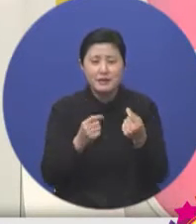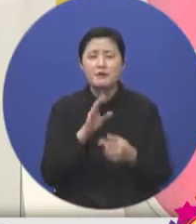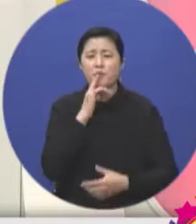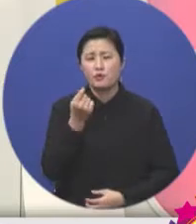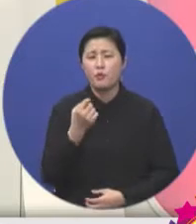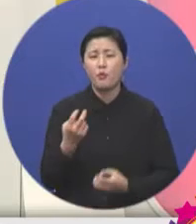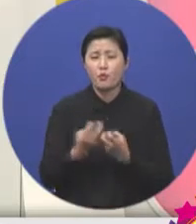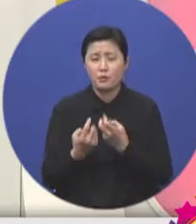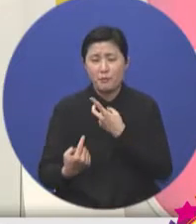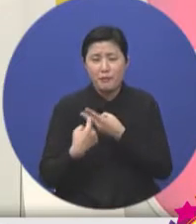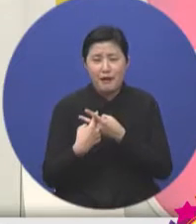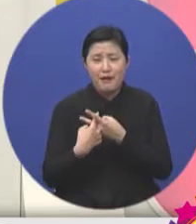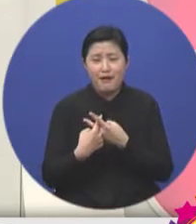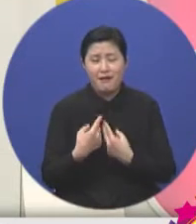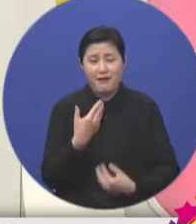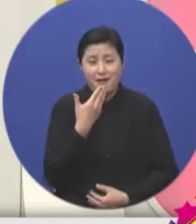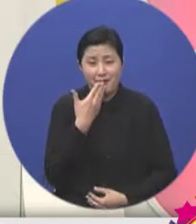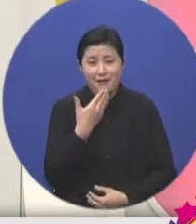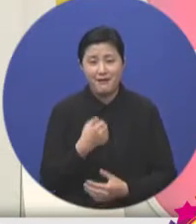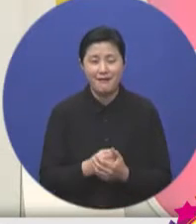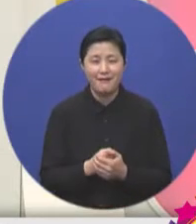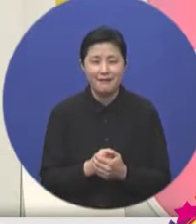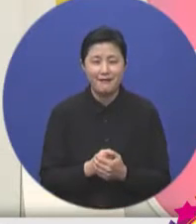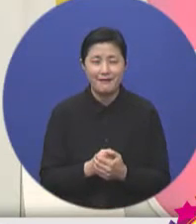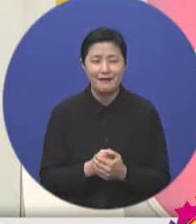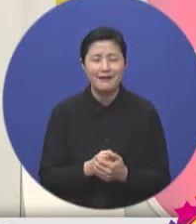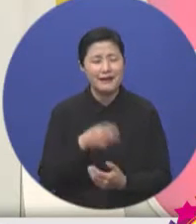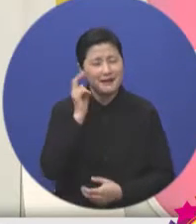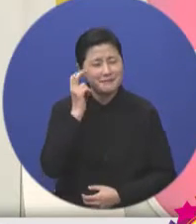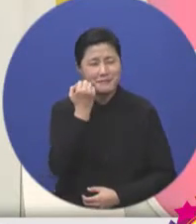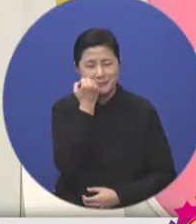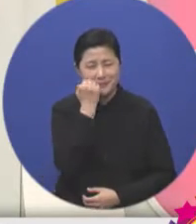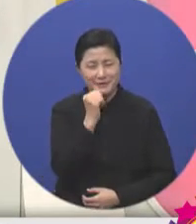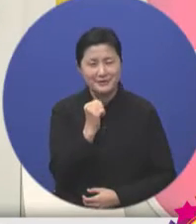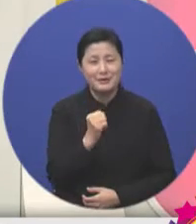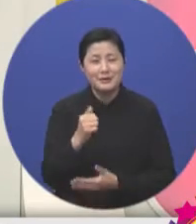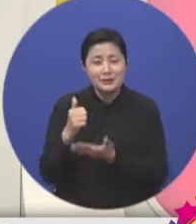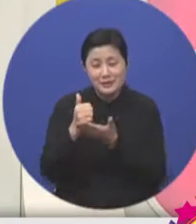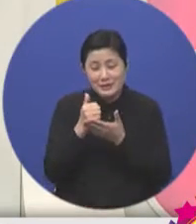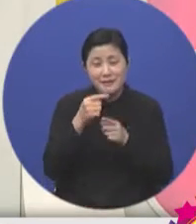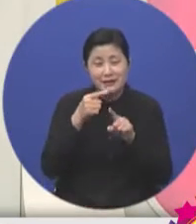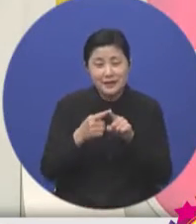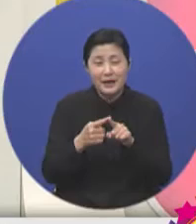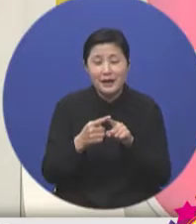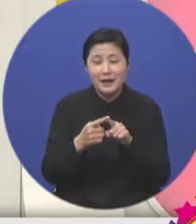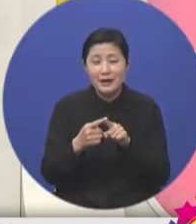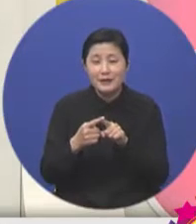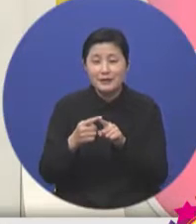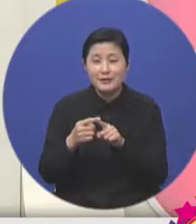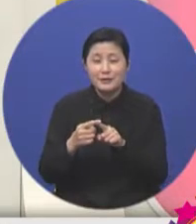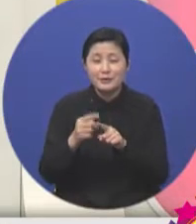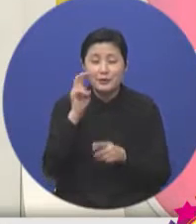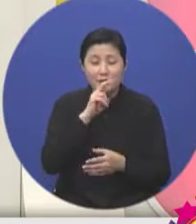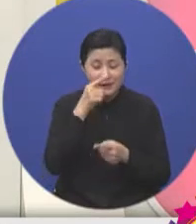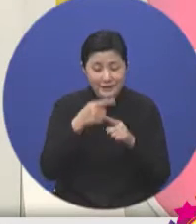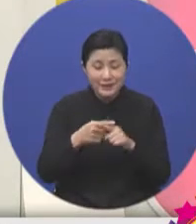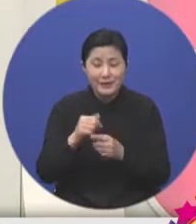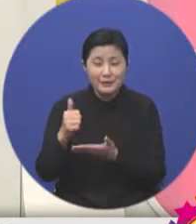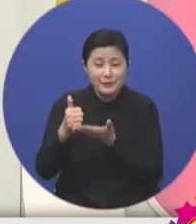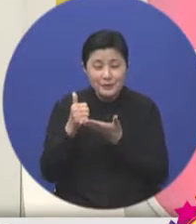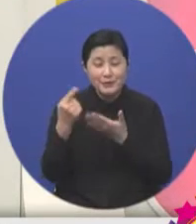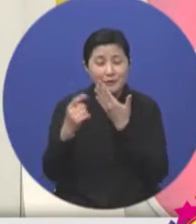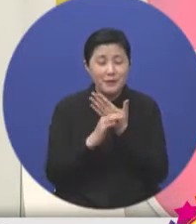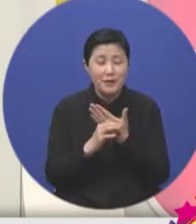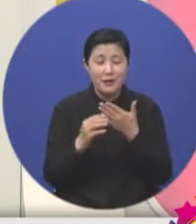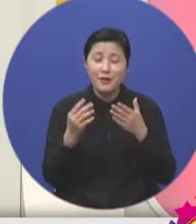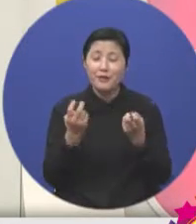쳤는데, 어떻게 아실까? 아, 그럴 것 같아, 제가. 손님이 들어오시면 안 되니까, 노래하다가, 잠깐만요, 이럴 수 없잖아요. 네, 네, 맞아요. 집중이